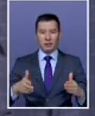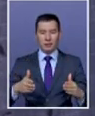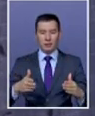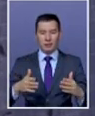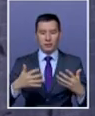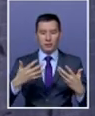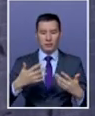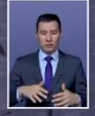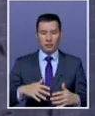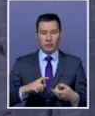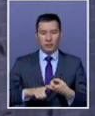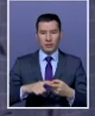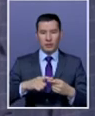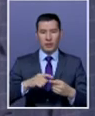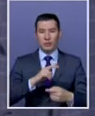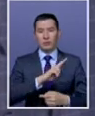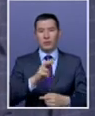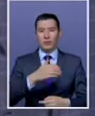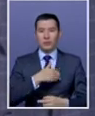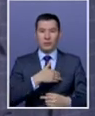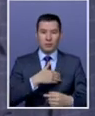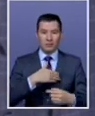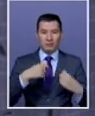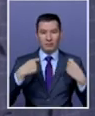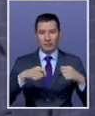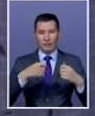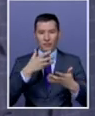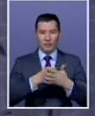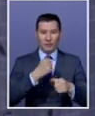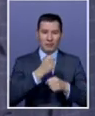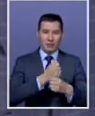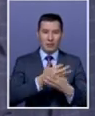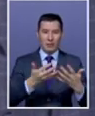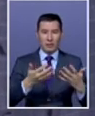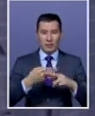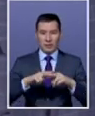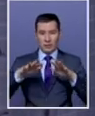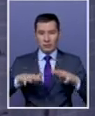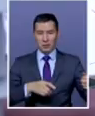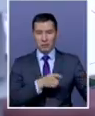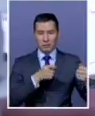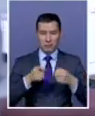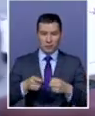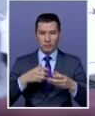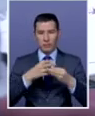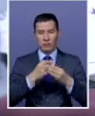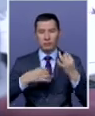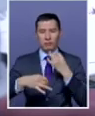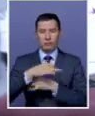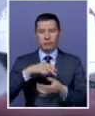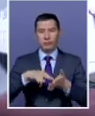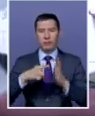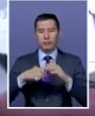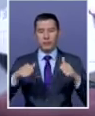бір жыл толуына байланысты бізге мінекей демеушілердің көмегімен бүгін міне магазинімізді ашып жатырмыз. Әрқашан өзін